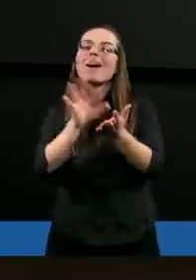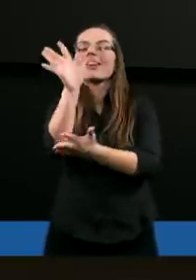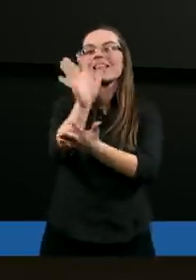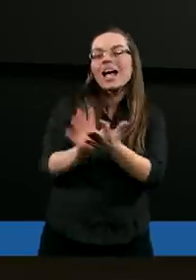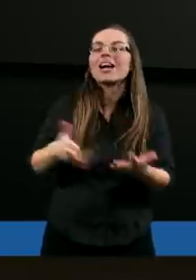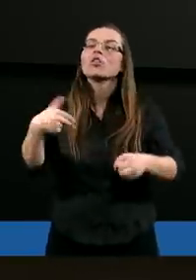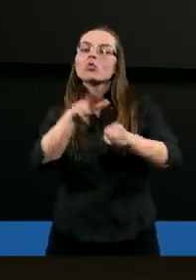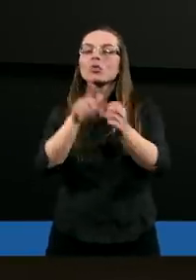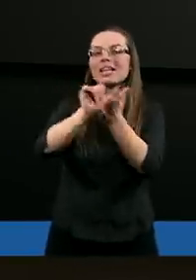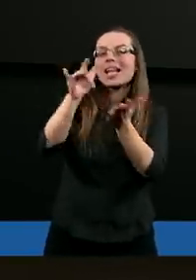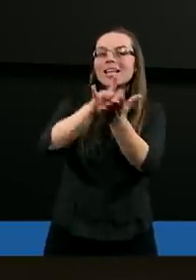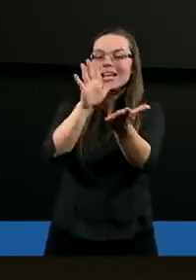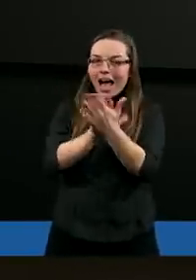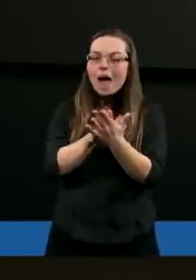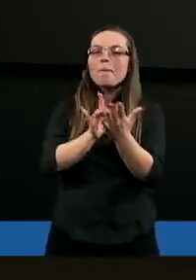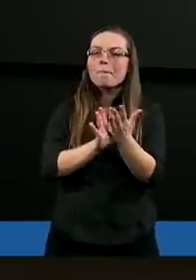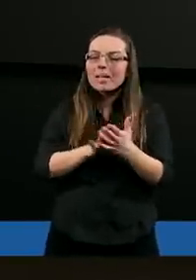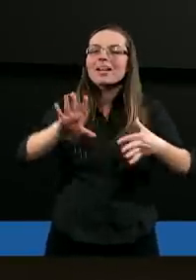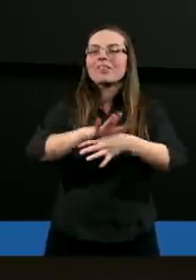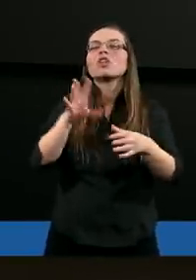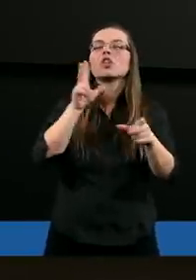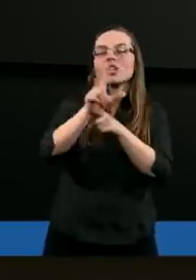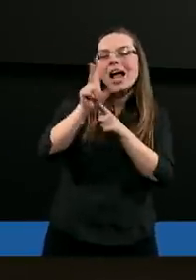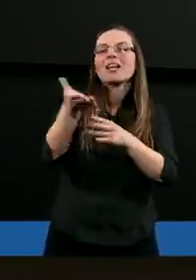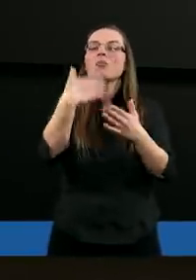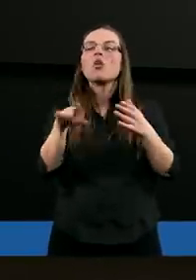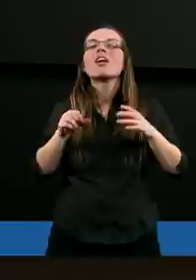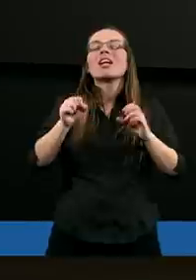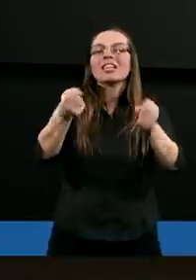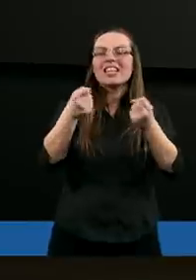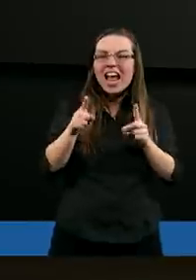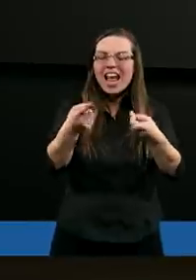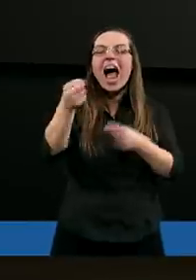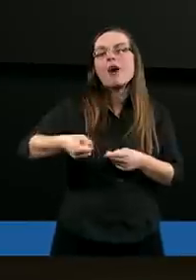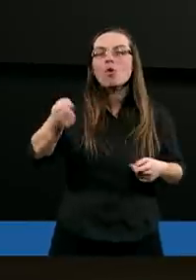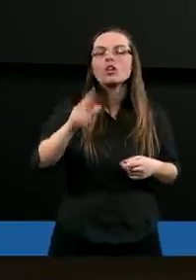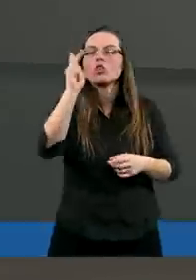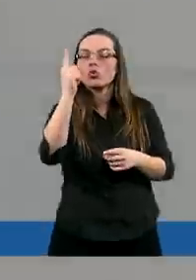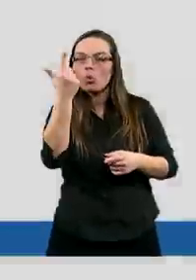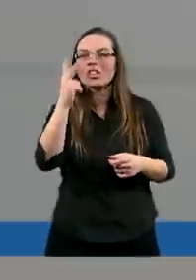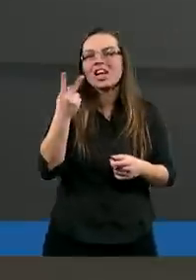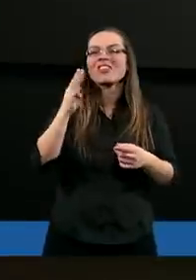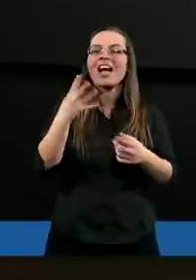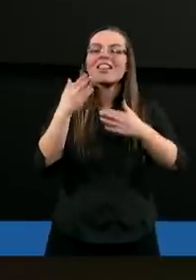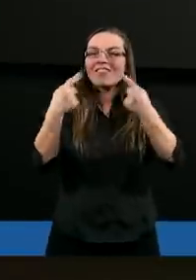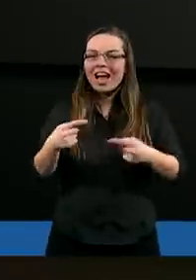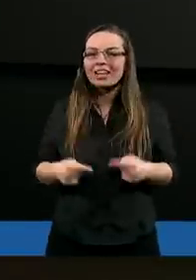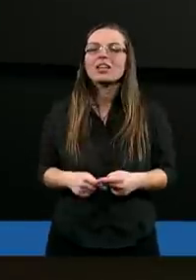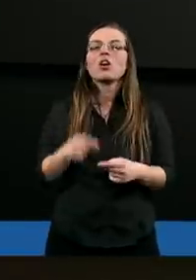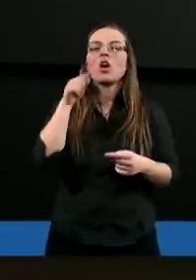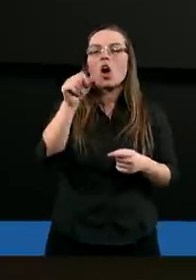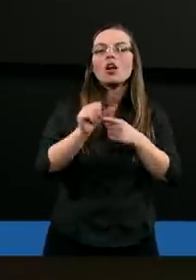tekst, który jest zapisany w 13 rozdziale Dziejów Apostolskich, 2, 3 i 4 werset. A gdy